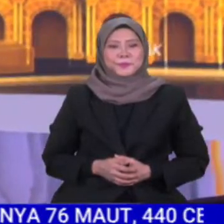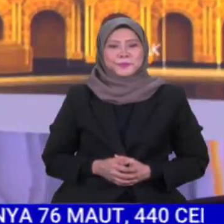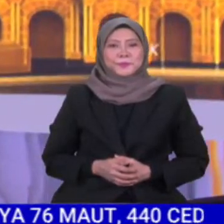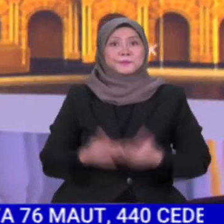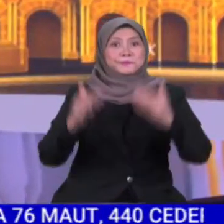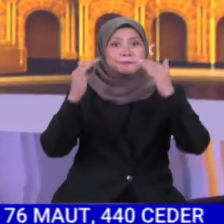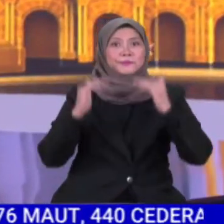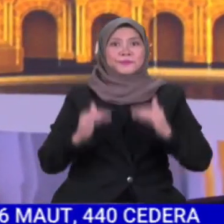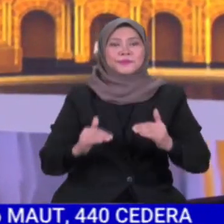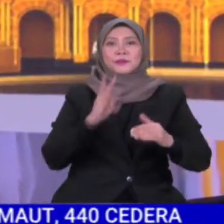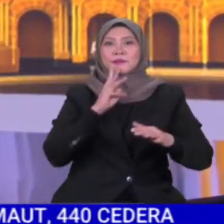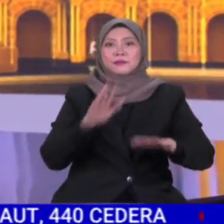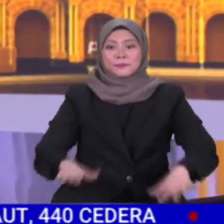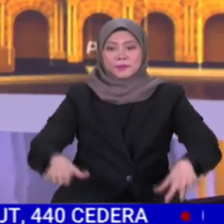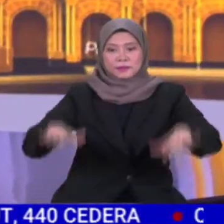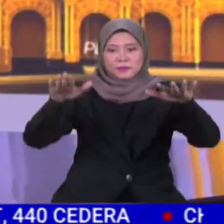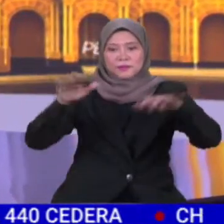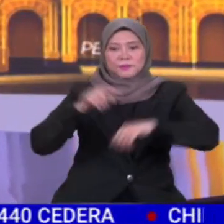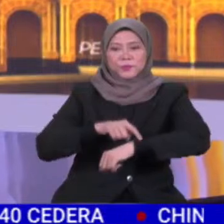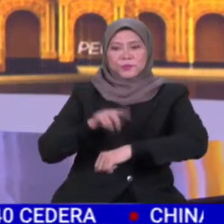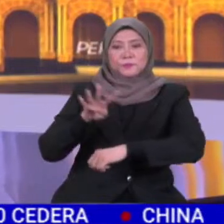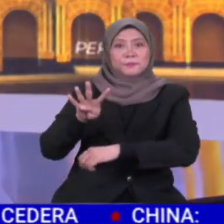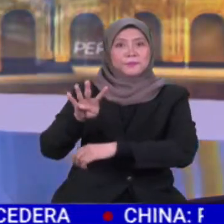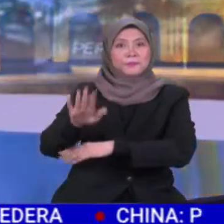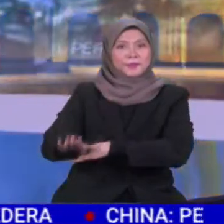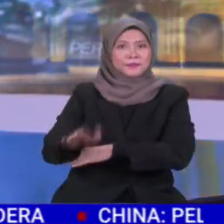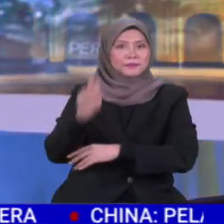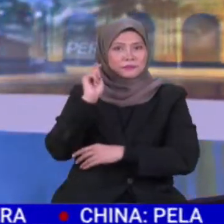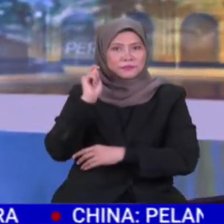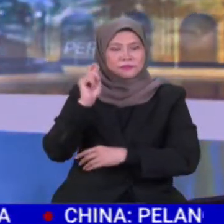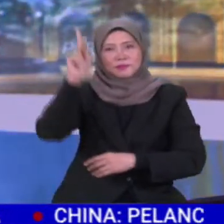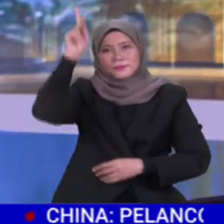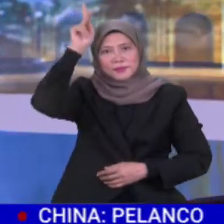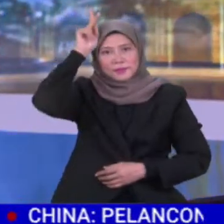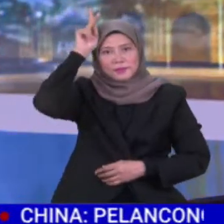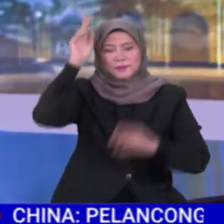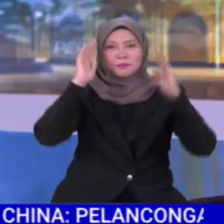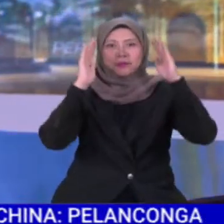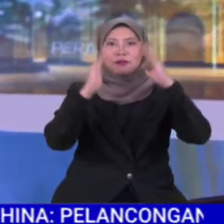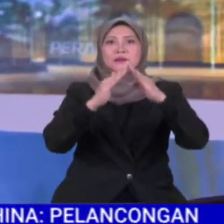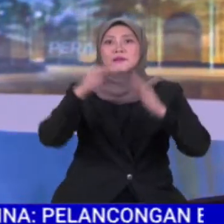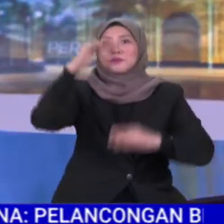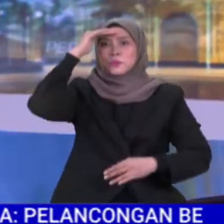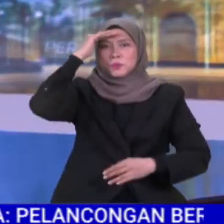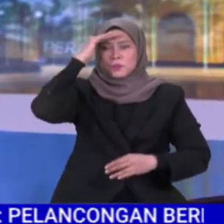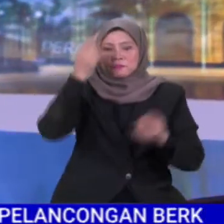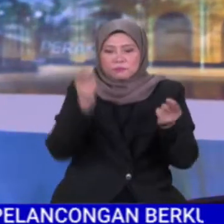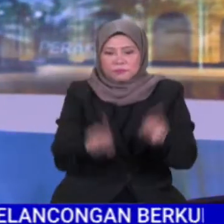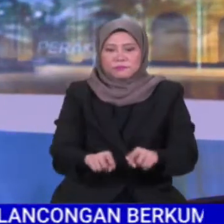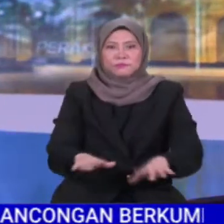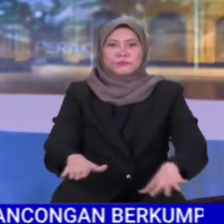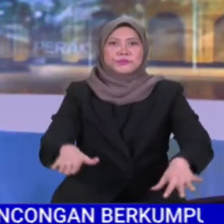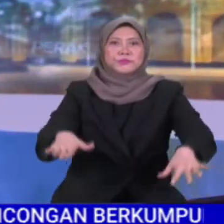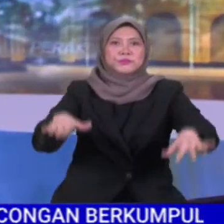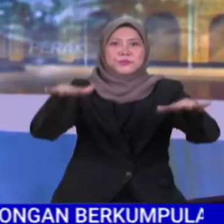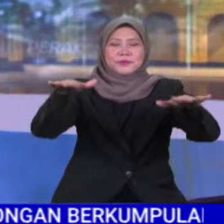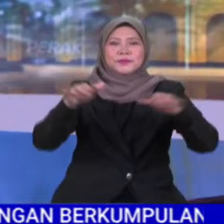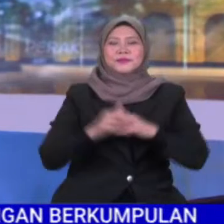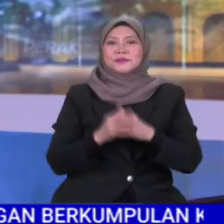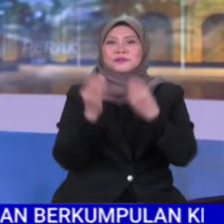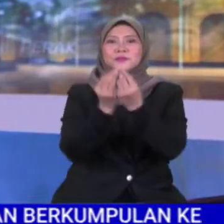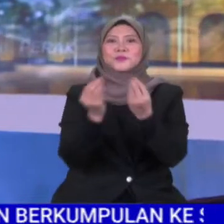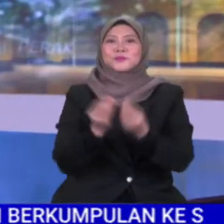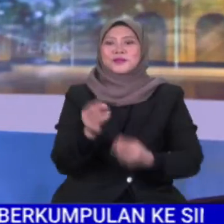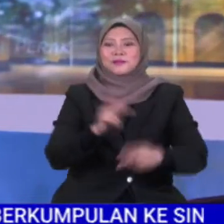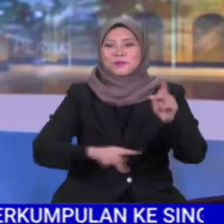Beralih ke perkembangan banjir, setakat pukul 4 petang tadi, Kelantan, Pahang dan Johor dilanda bencana alam itu.